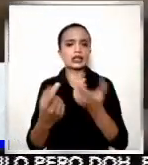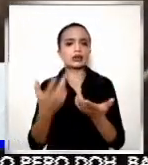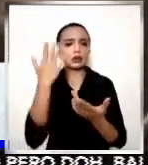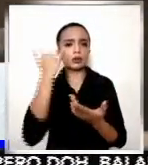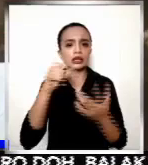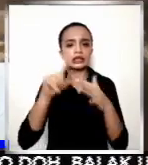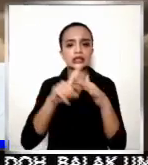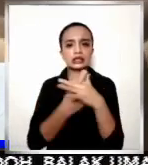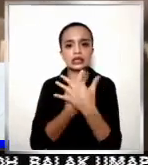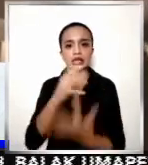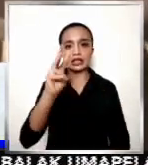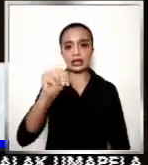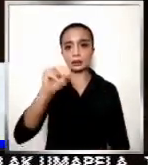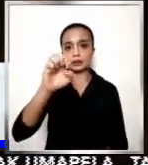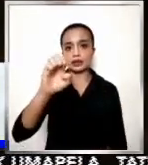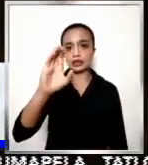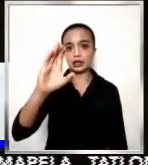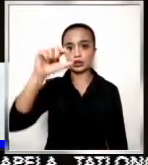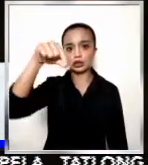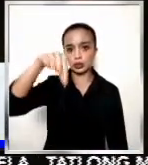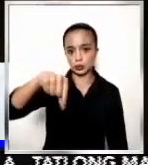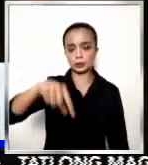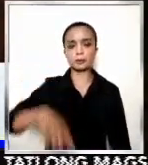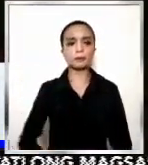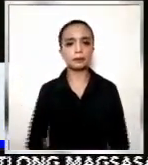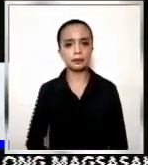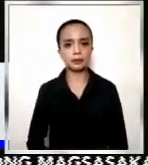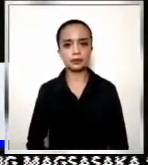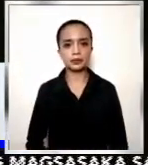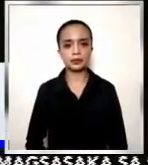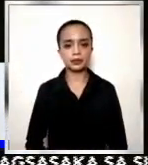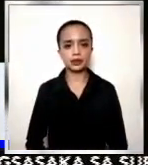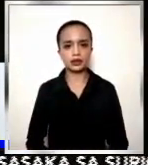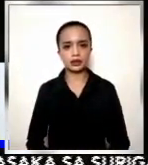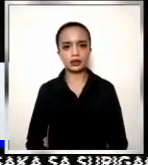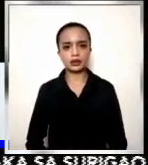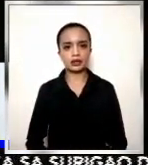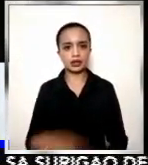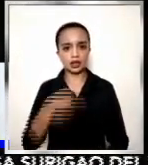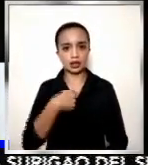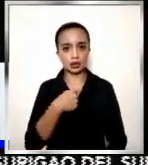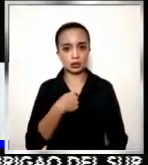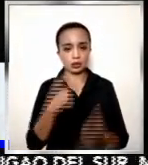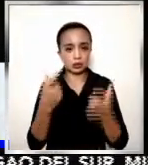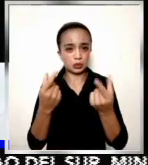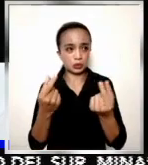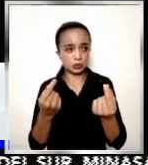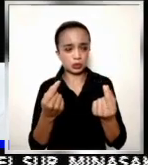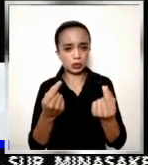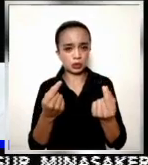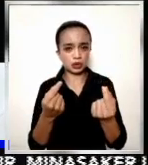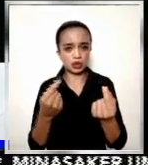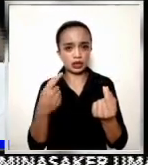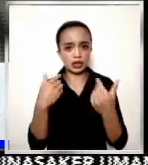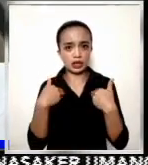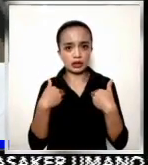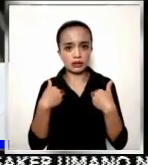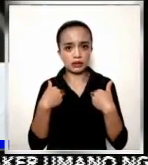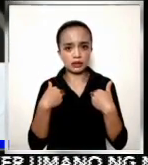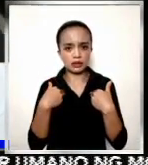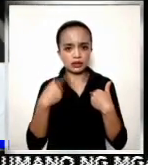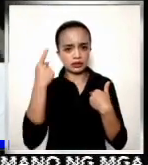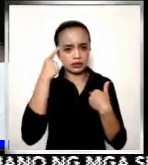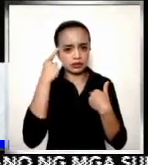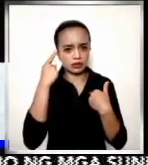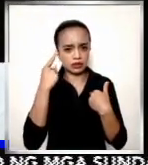o MECQ sa lungsod. Ba't nasa labas pa? Ay, nagpapatid po ako sir. Napain po ako kay Forman, contraction po eh.